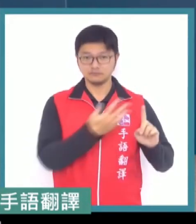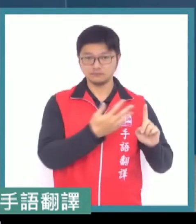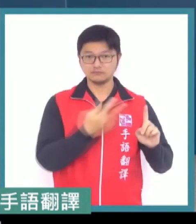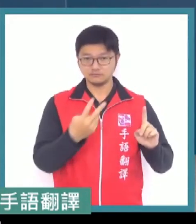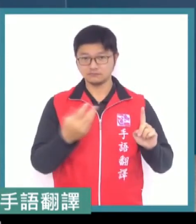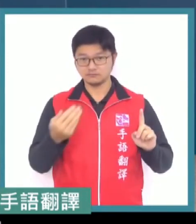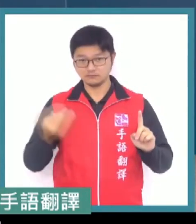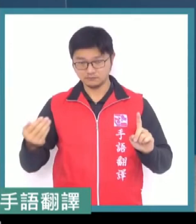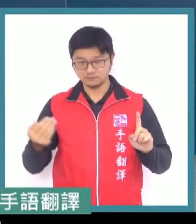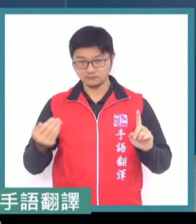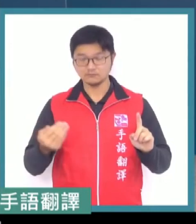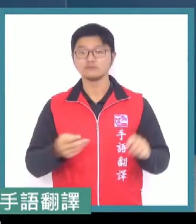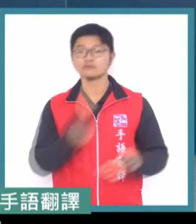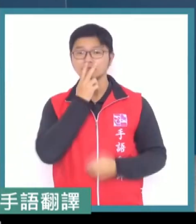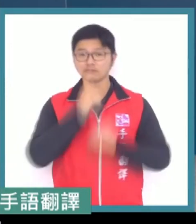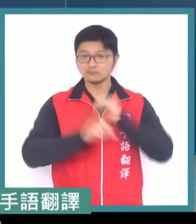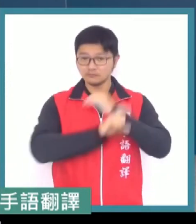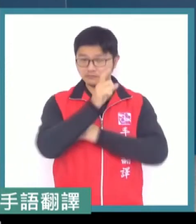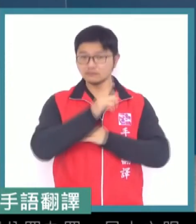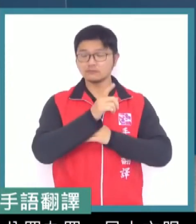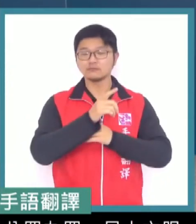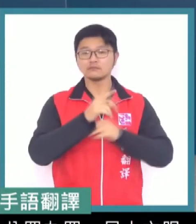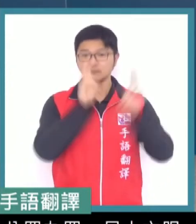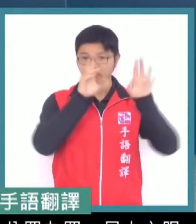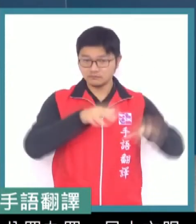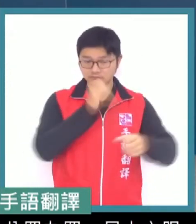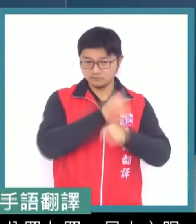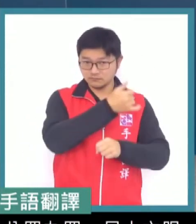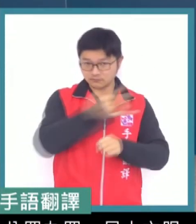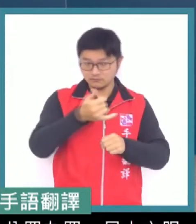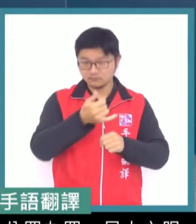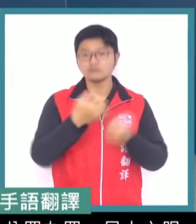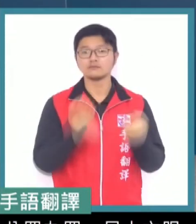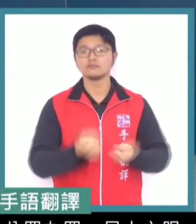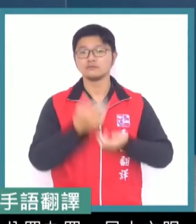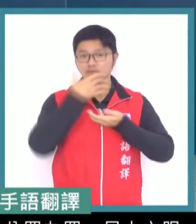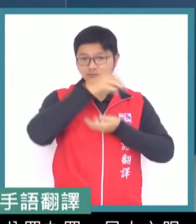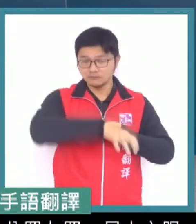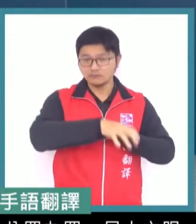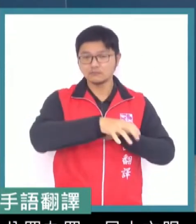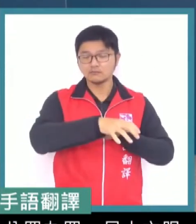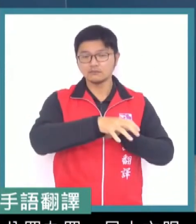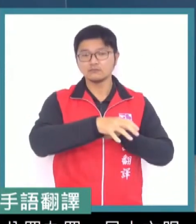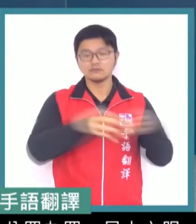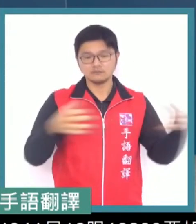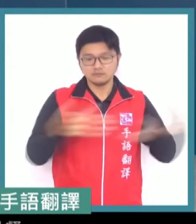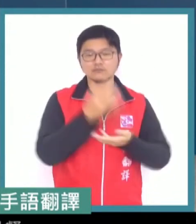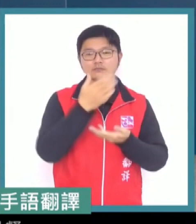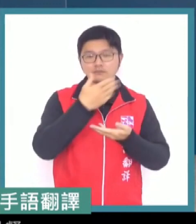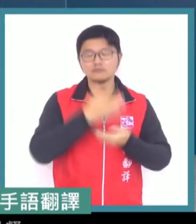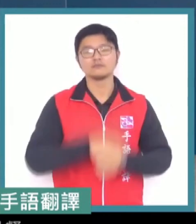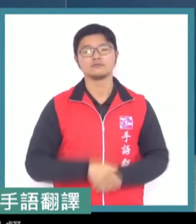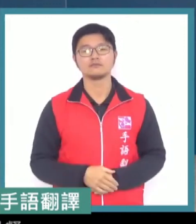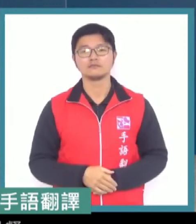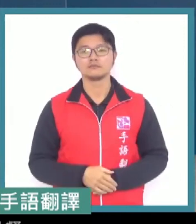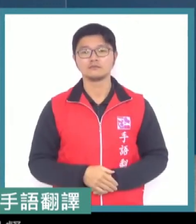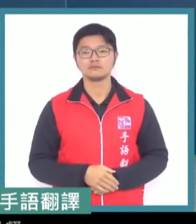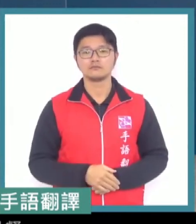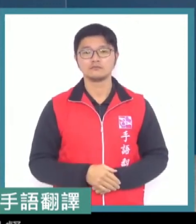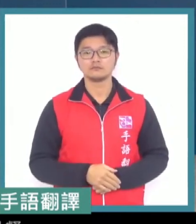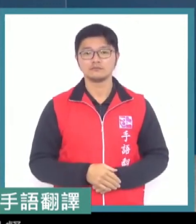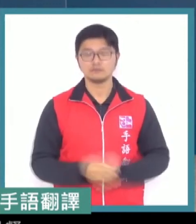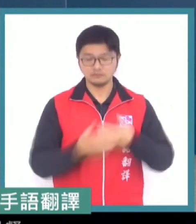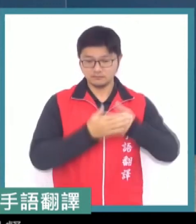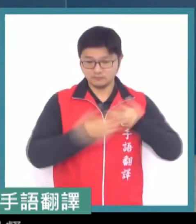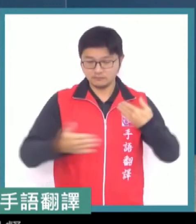18299亚旭的员工一起在餐厅同桌用餐，那居隔裁减，